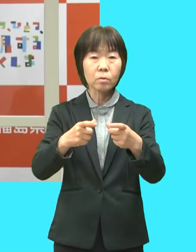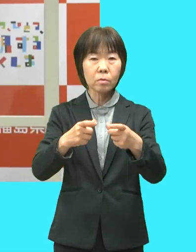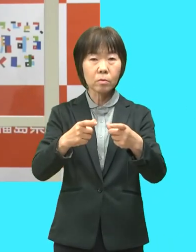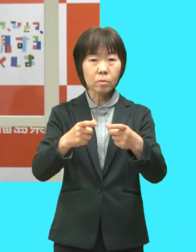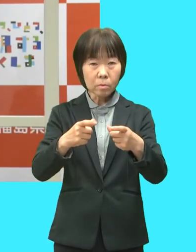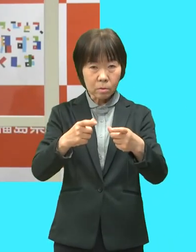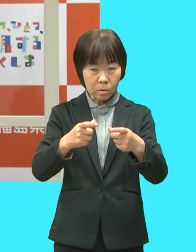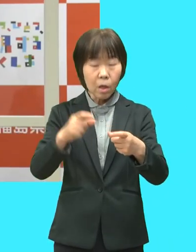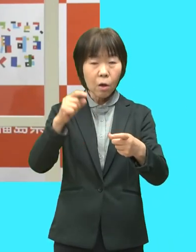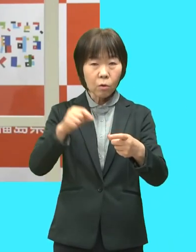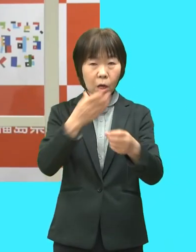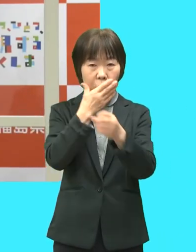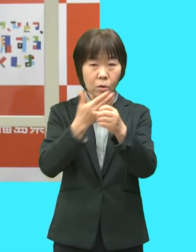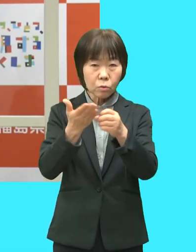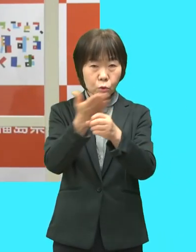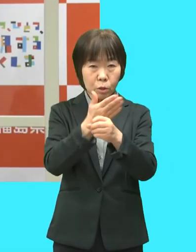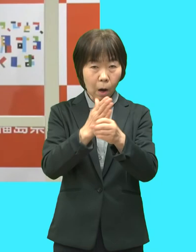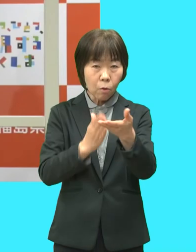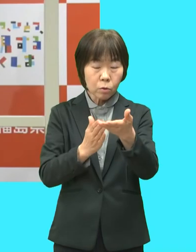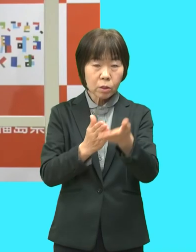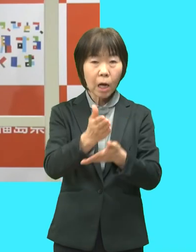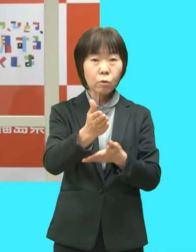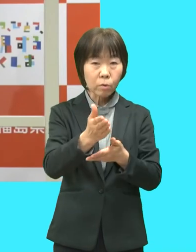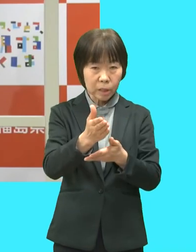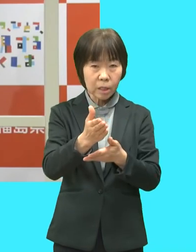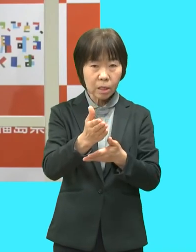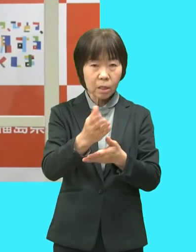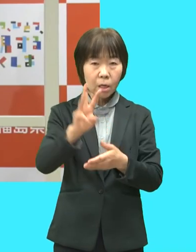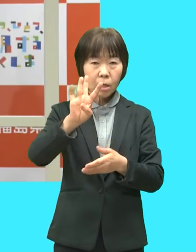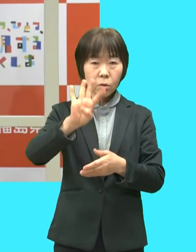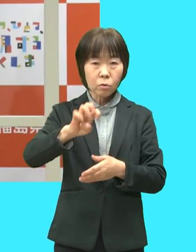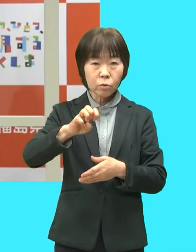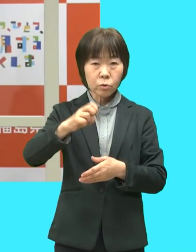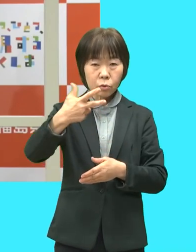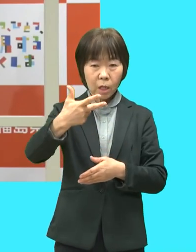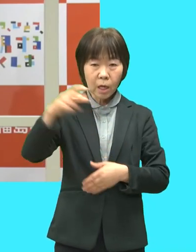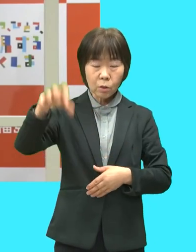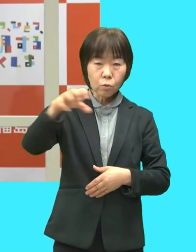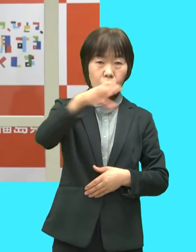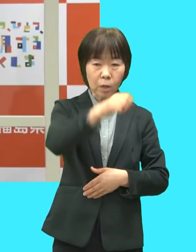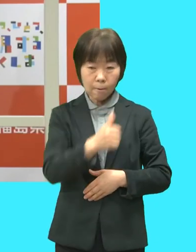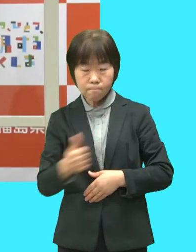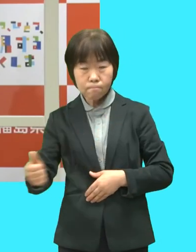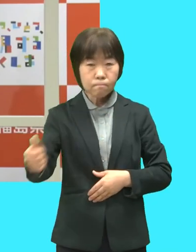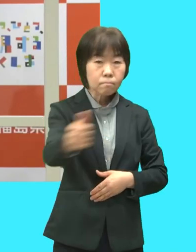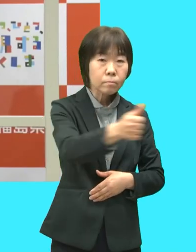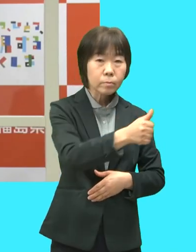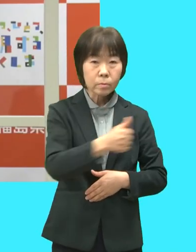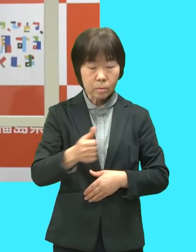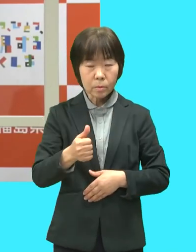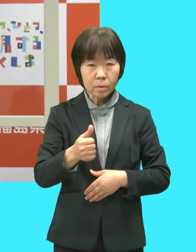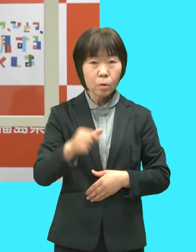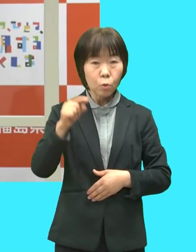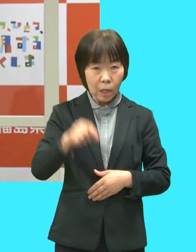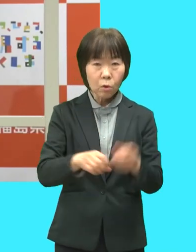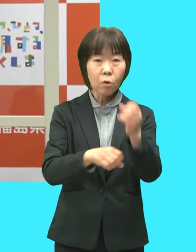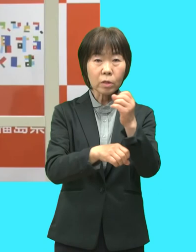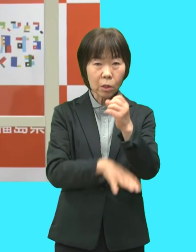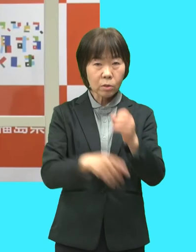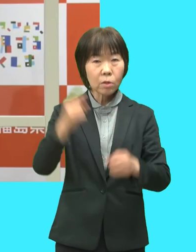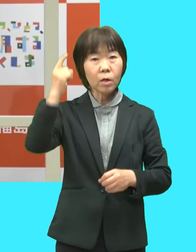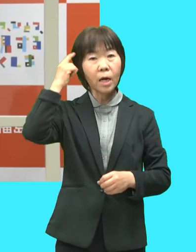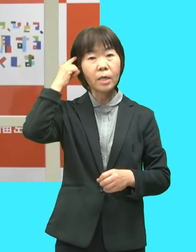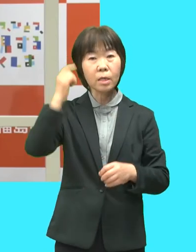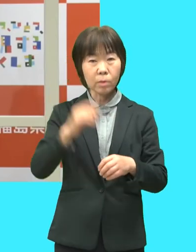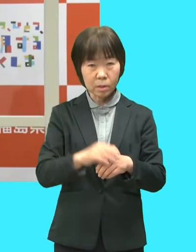福島県を皮切りにスタートして各47都道府県回っていくわけですが、それの大前提だと考え